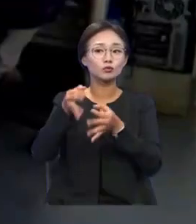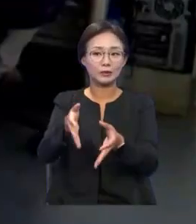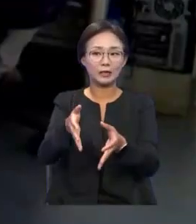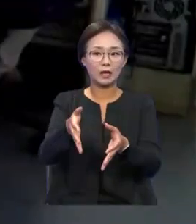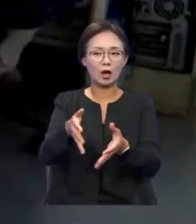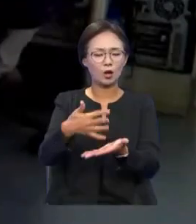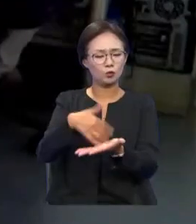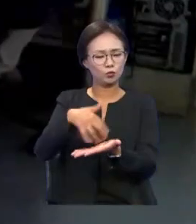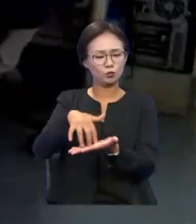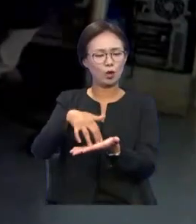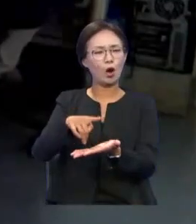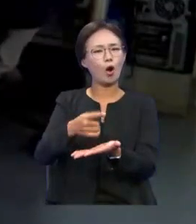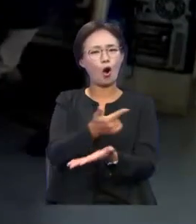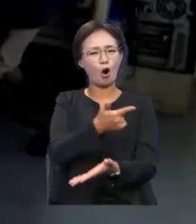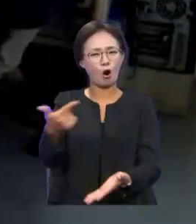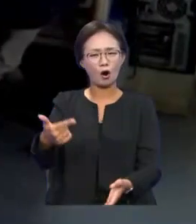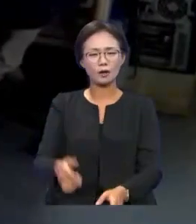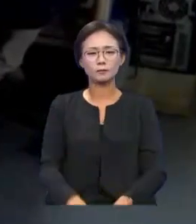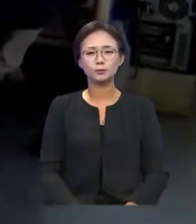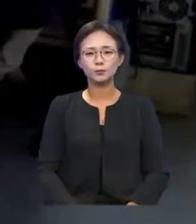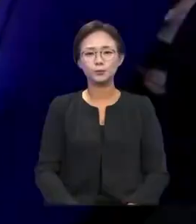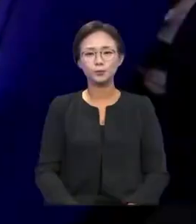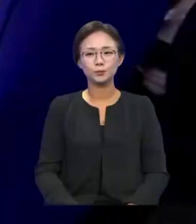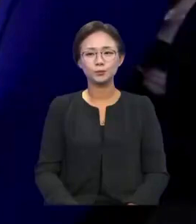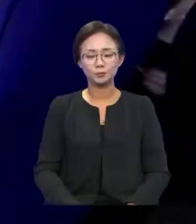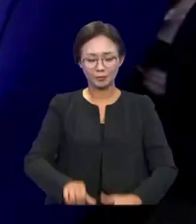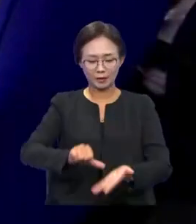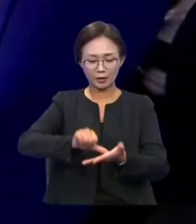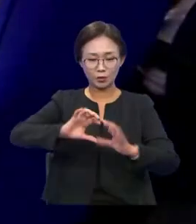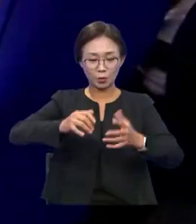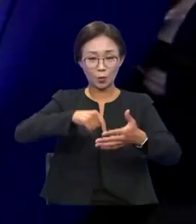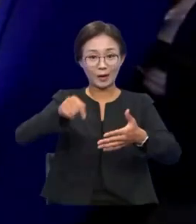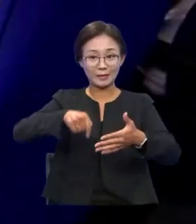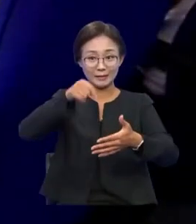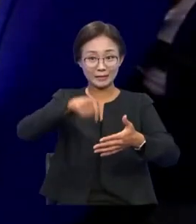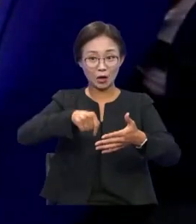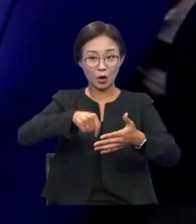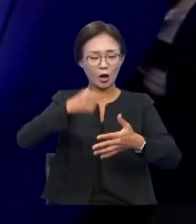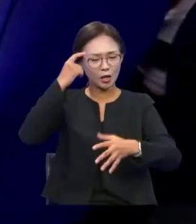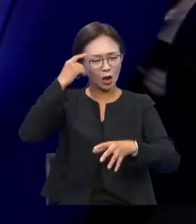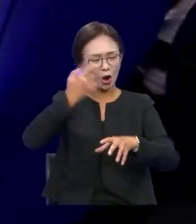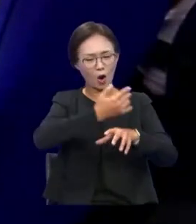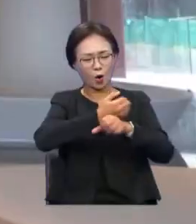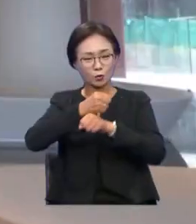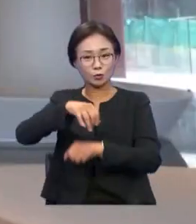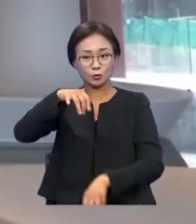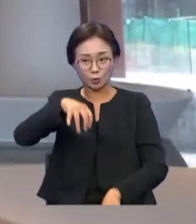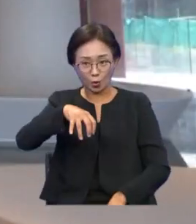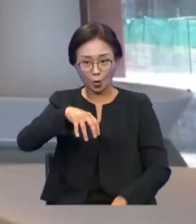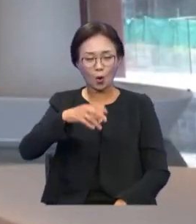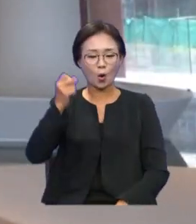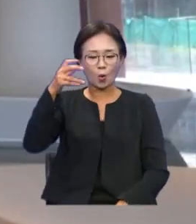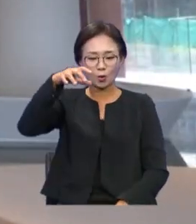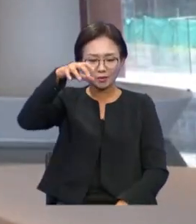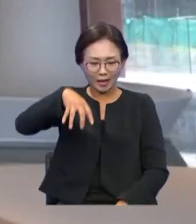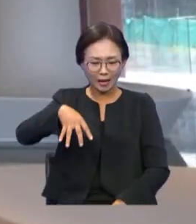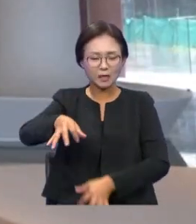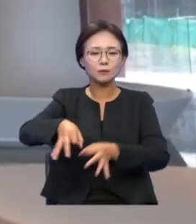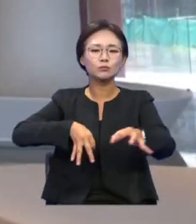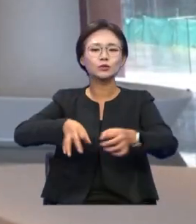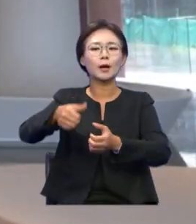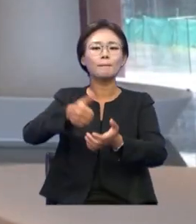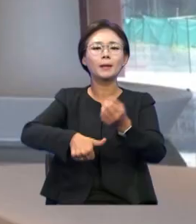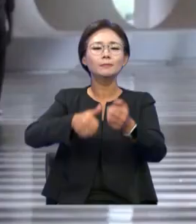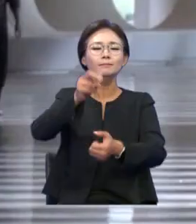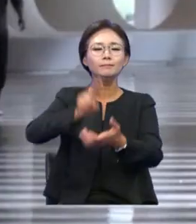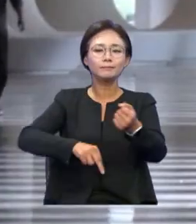아유, 숫자들의 스케일 남다릅니다. 인도 국립 다이아몬드 연구소와 국제 컨벤션 센터, 호텔과 쇼핑 센터 등이 들어설